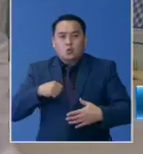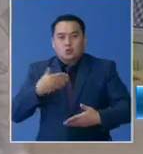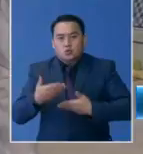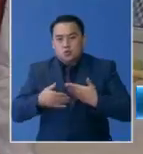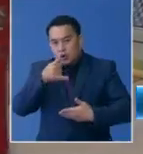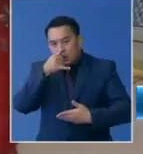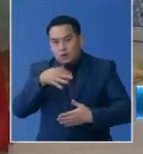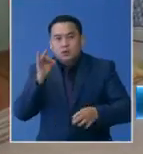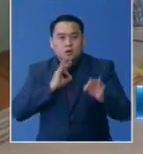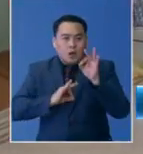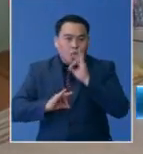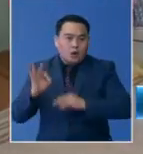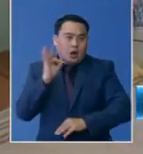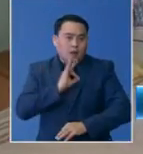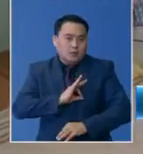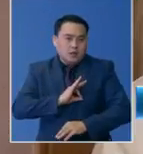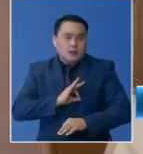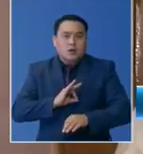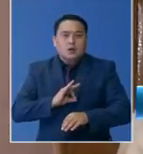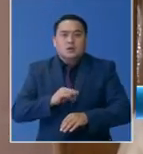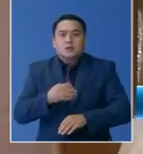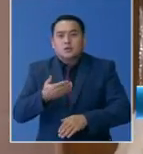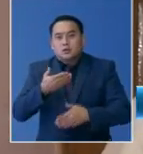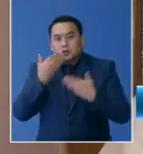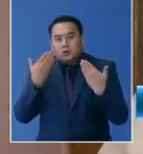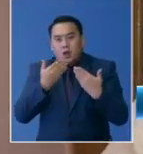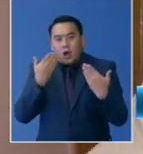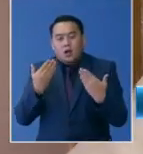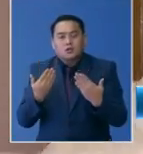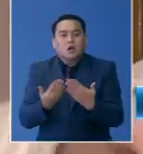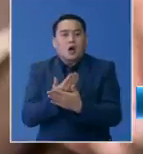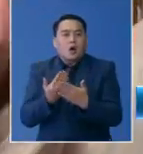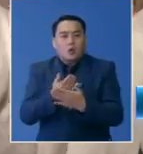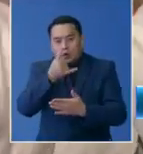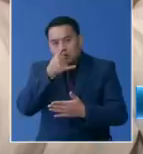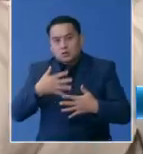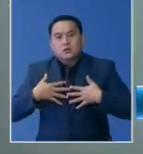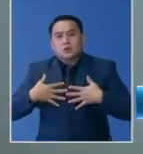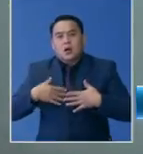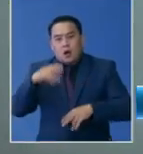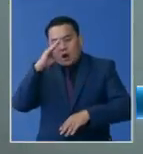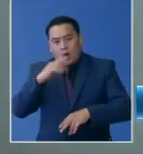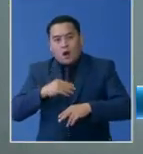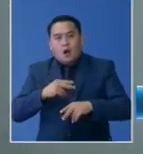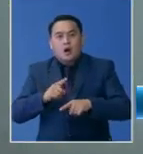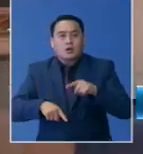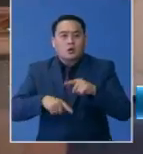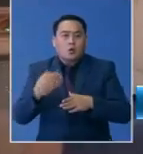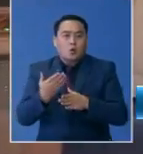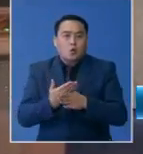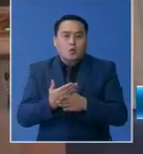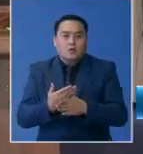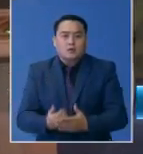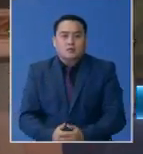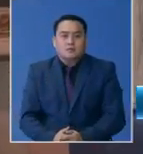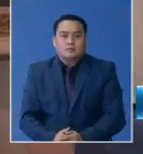үнемі гормоналды дәрі-дәрмек қабылдайды. Сыртқа шығып таза ауамен тыныстаудың өзіне ағайын туыс пен шәкірттерінің көмегіне